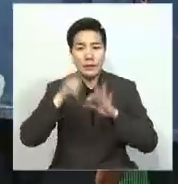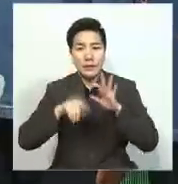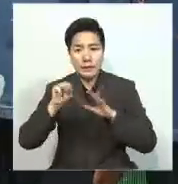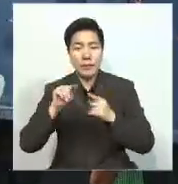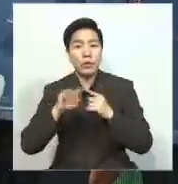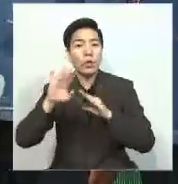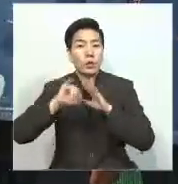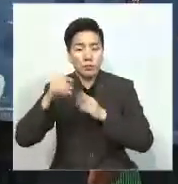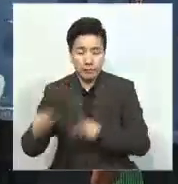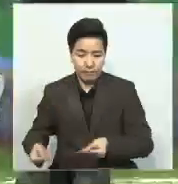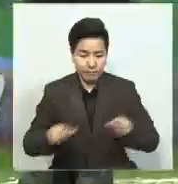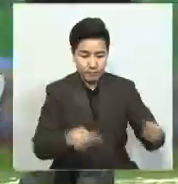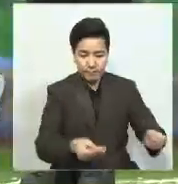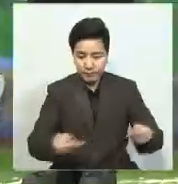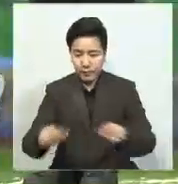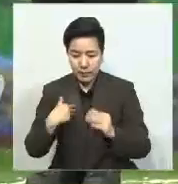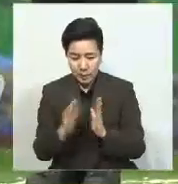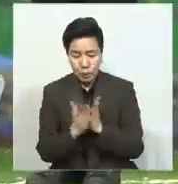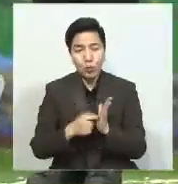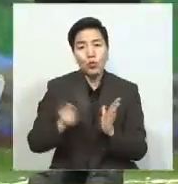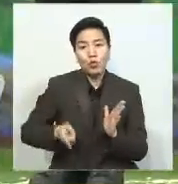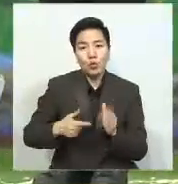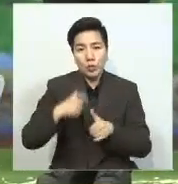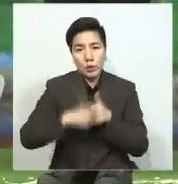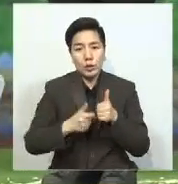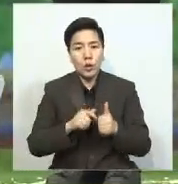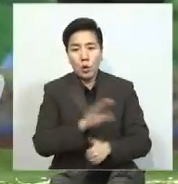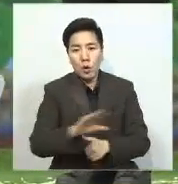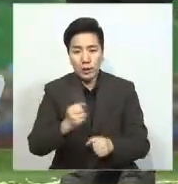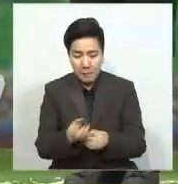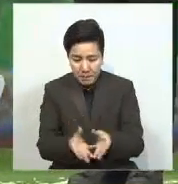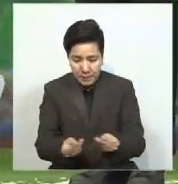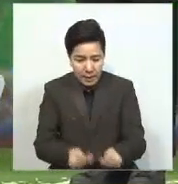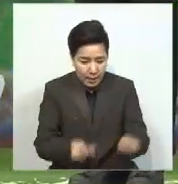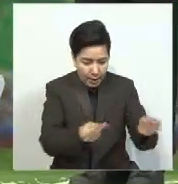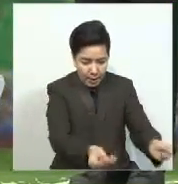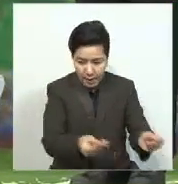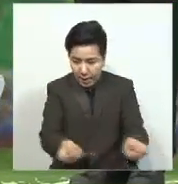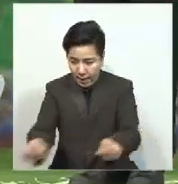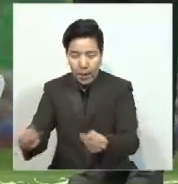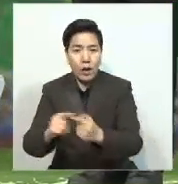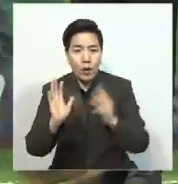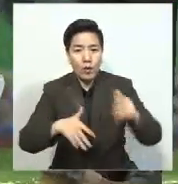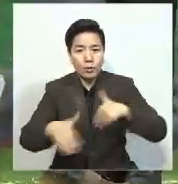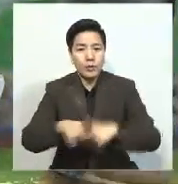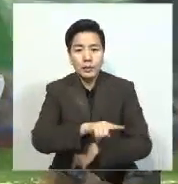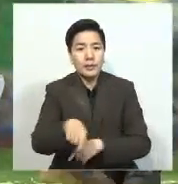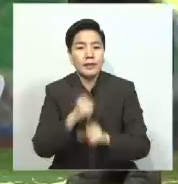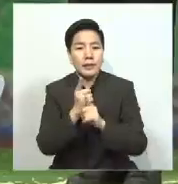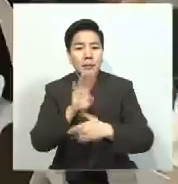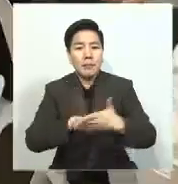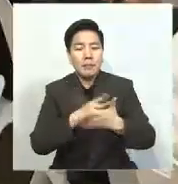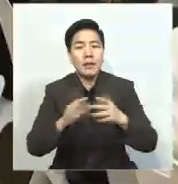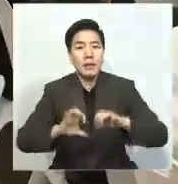จังหวัดเชียงใหม่ก็ได้มอบสมุดประจำตัวผู้ที่ได้รับการจัดสรรที่ดินทำกินให้กับชุมชนตามนโยบายรัฐบ